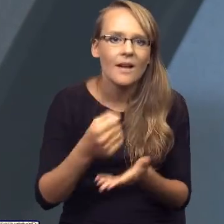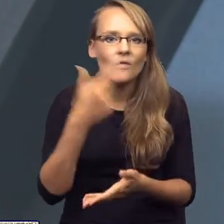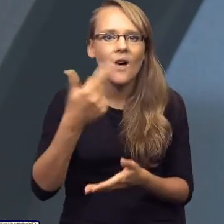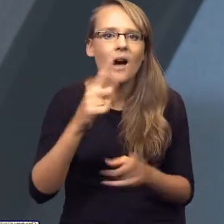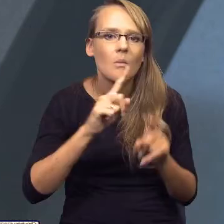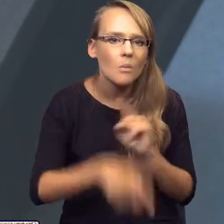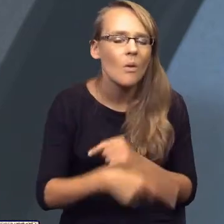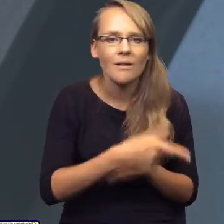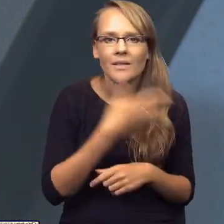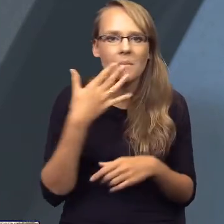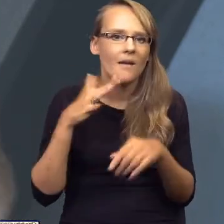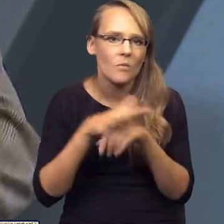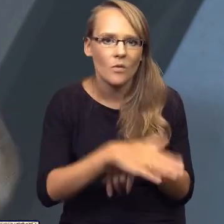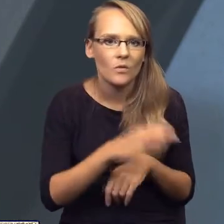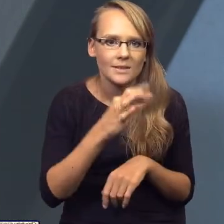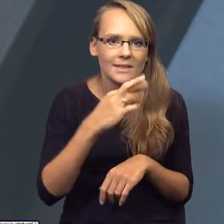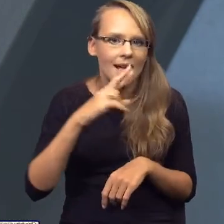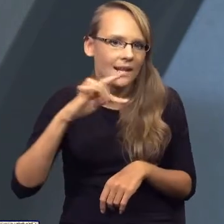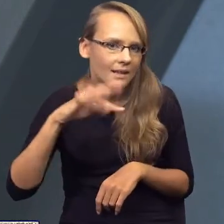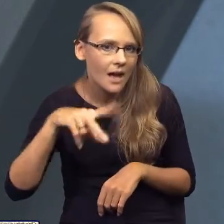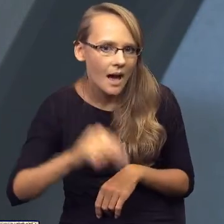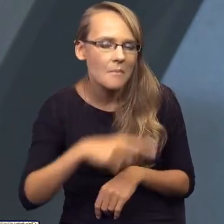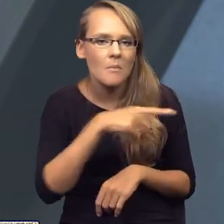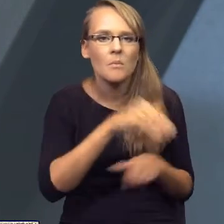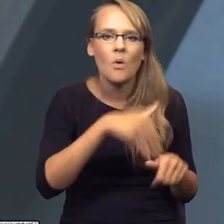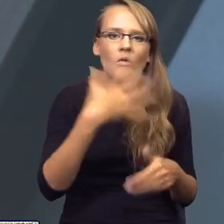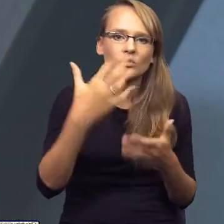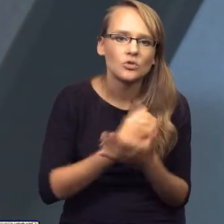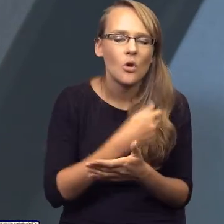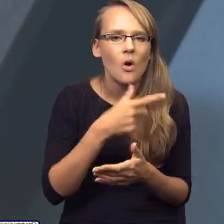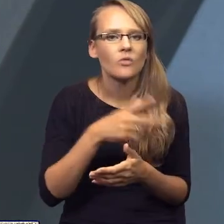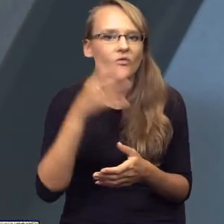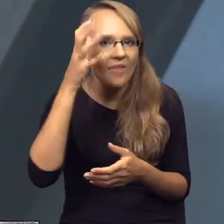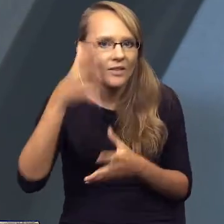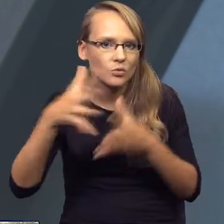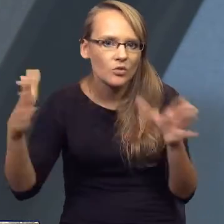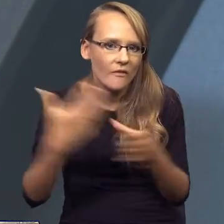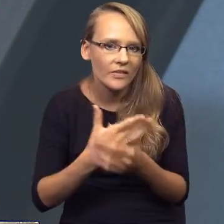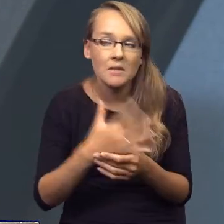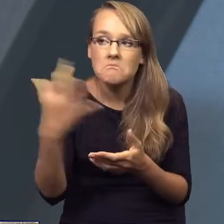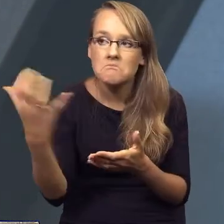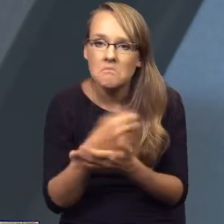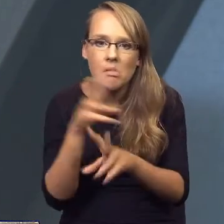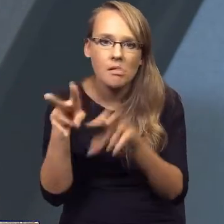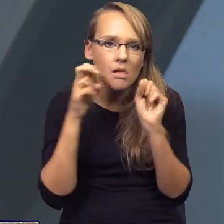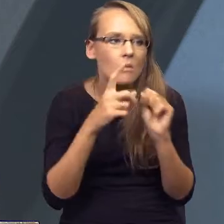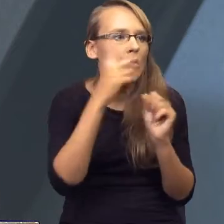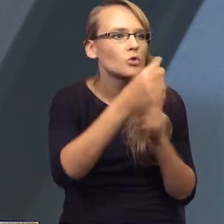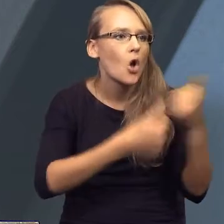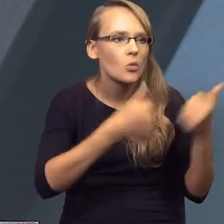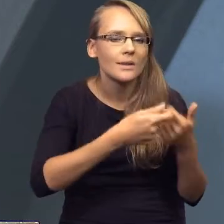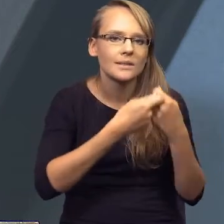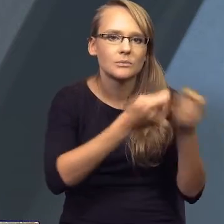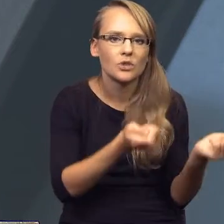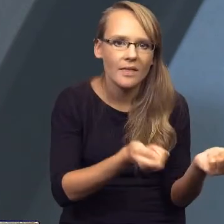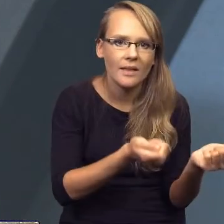no, nie ma żadnego wpływu na startupa. Startup może wziąć pewne rozwiązania, wziąć wiedzę z dużej firmy i pójść sobie do konkurencji i sprzedać.